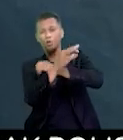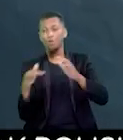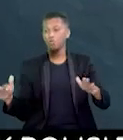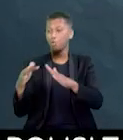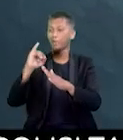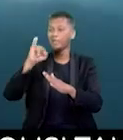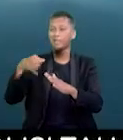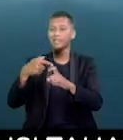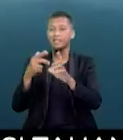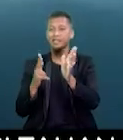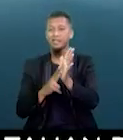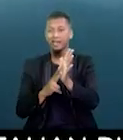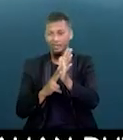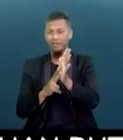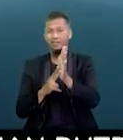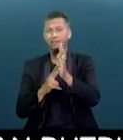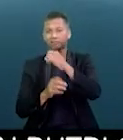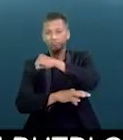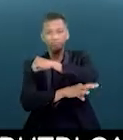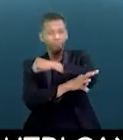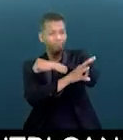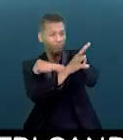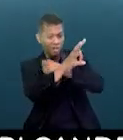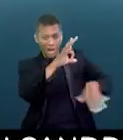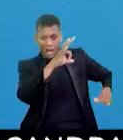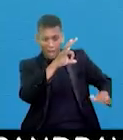Cahaya kemasan berpadu dengan birunya kawah Ijen.